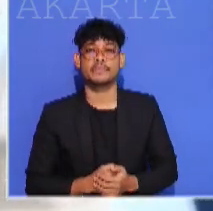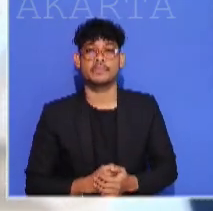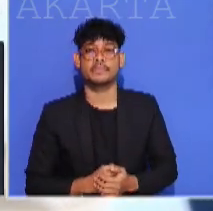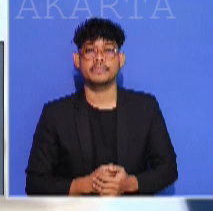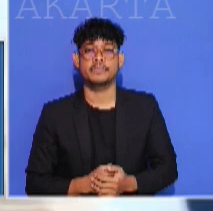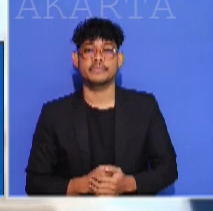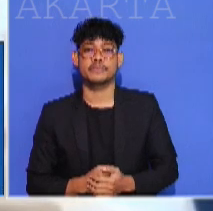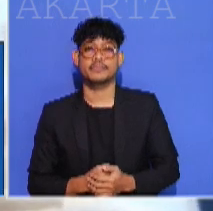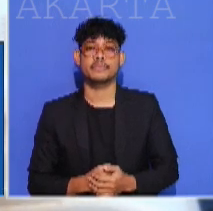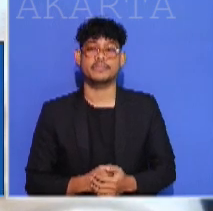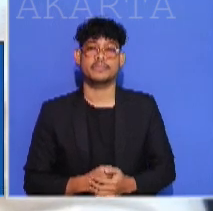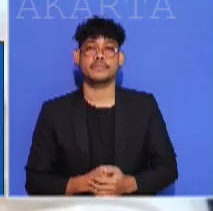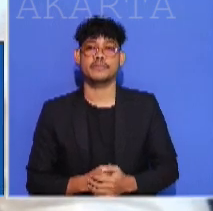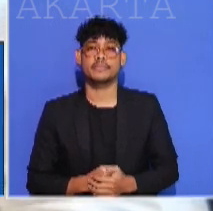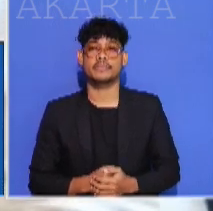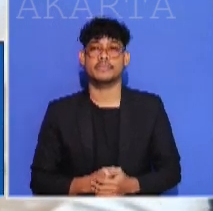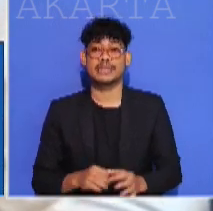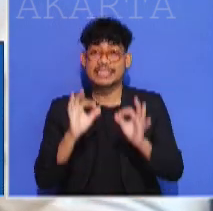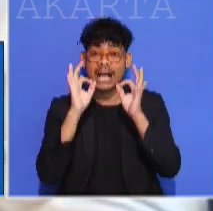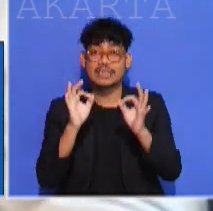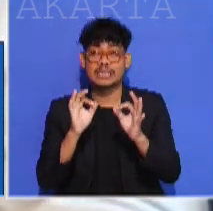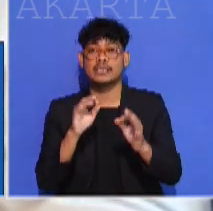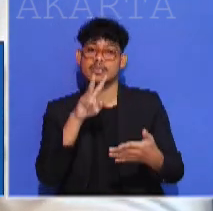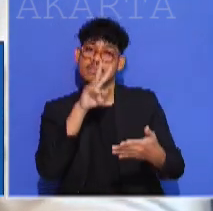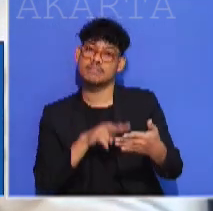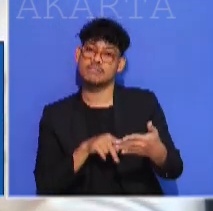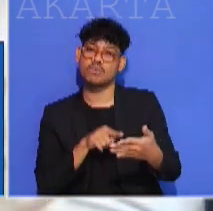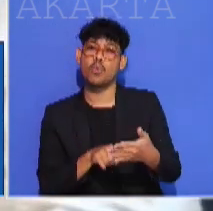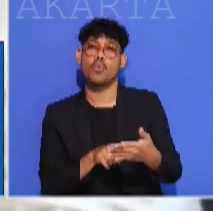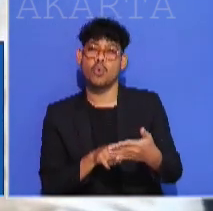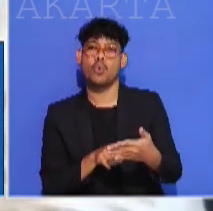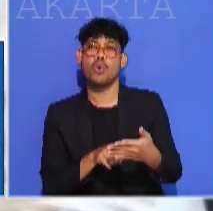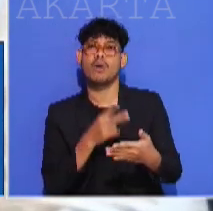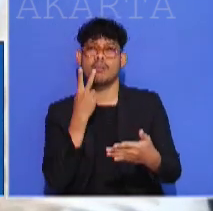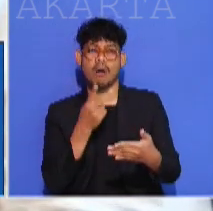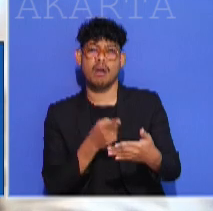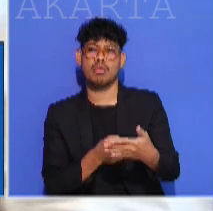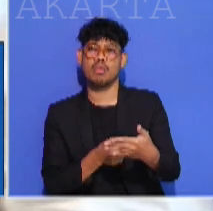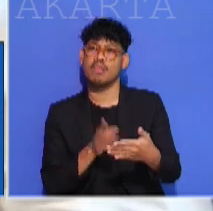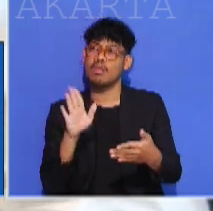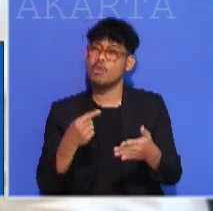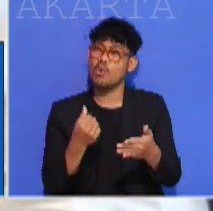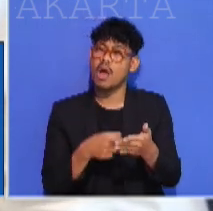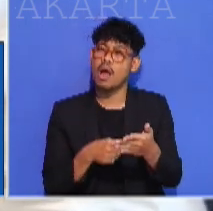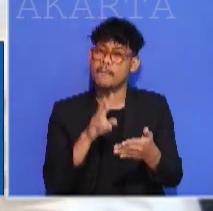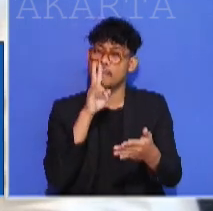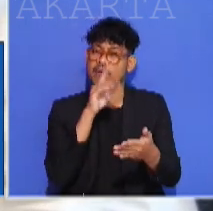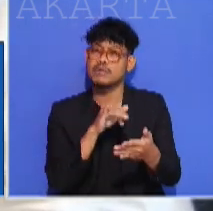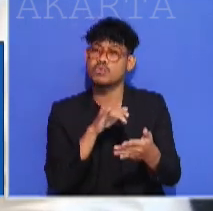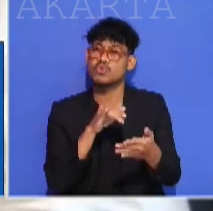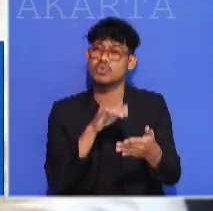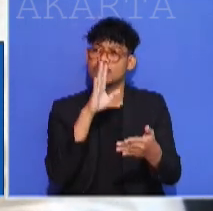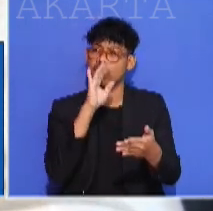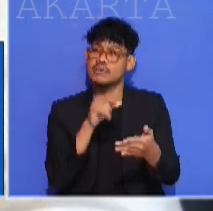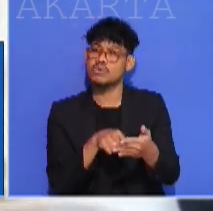Saksi langsung mengecek uang tersebut dan bilang kepada tersangka bahwasanya ini uangnya palsu. Sesaat